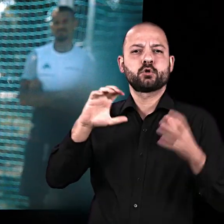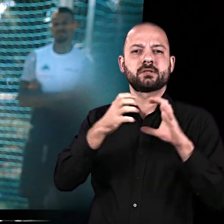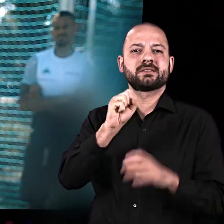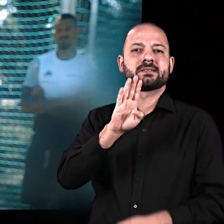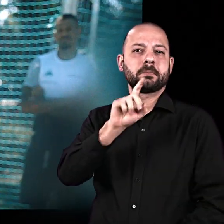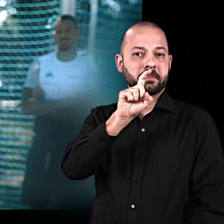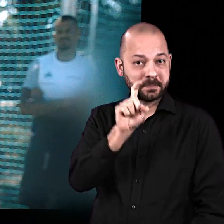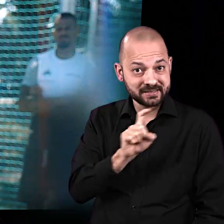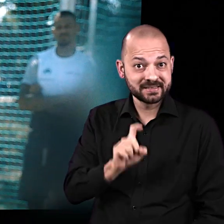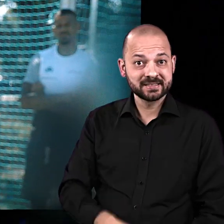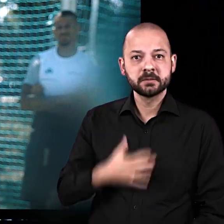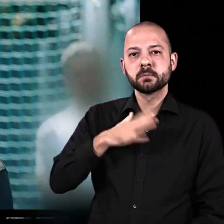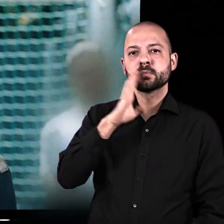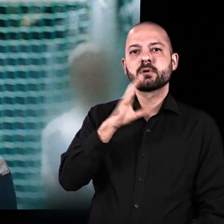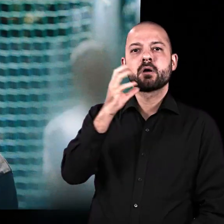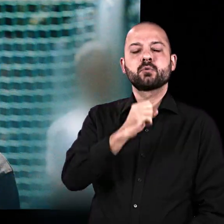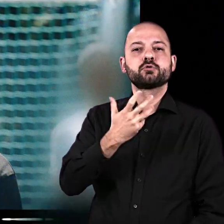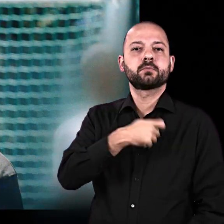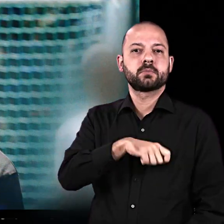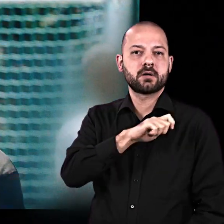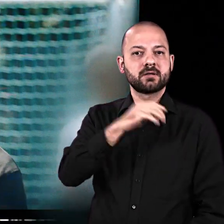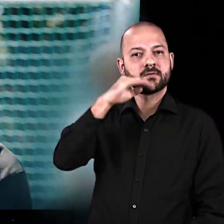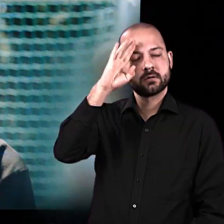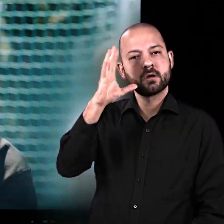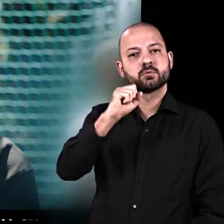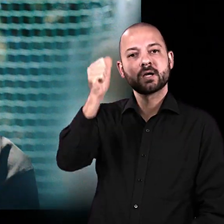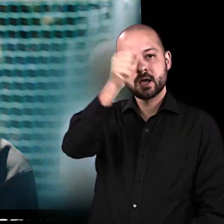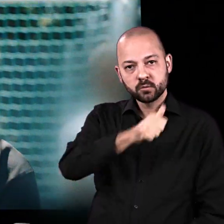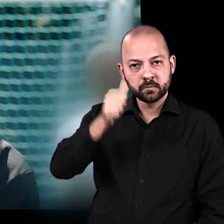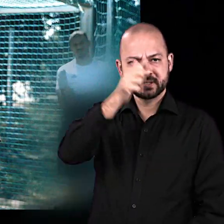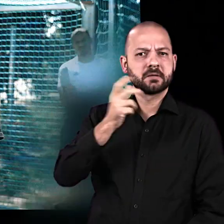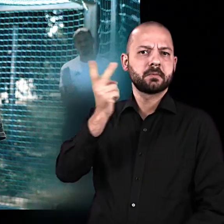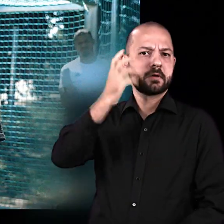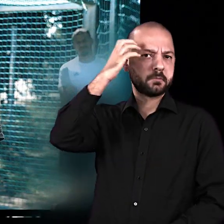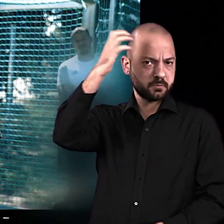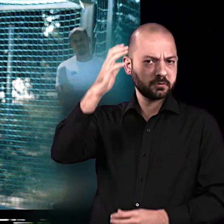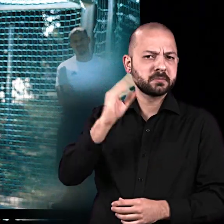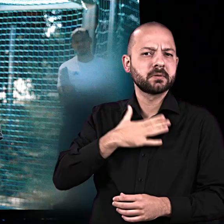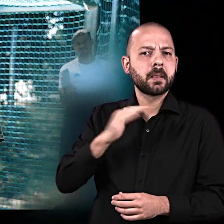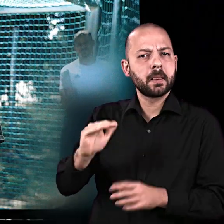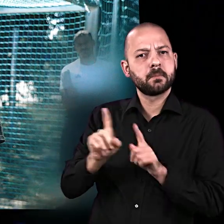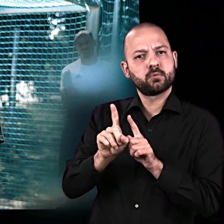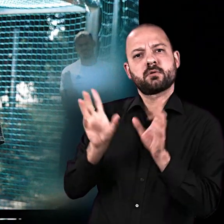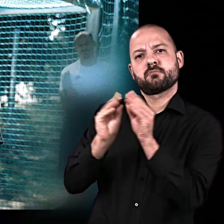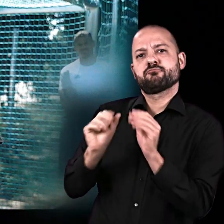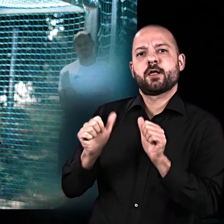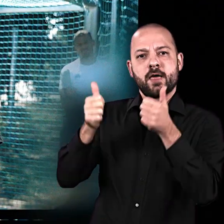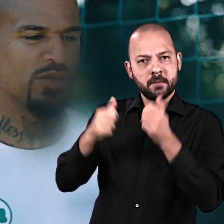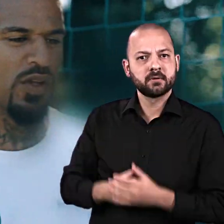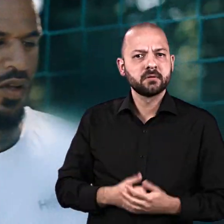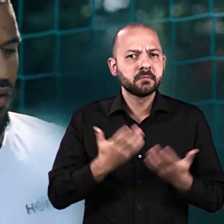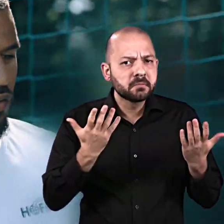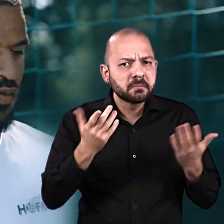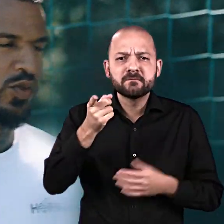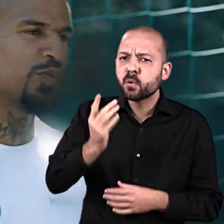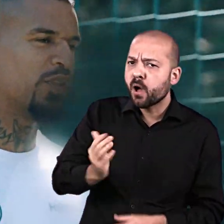Steinplatz, SPZ heißt es. Meine Mutter kommt aus Spanien, mein Papa aus Äthiopien. Und die leben alle noch in München mit meinem kleinen Bruder. Wo